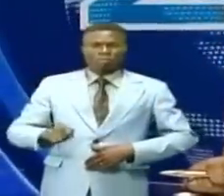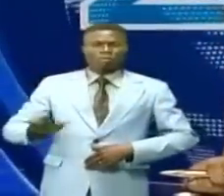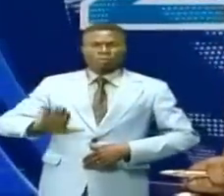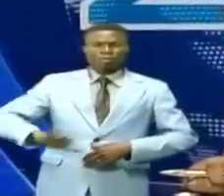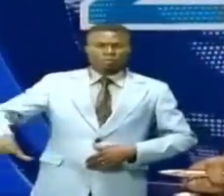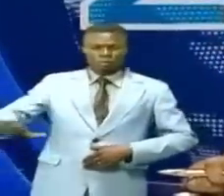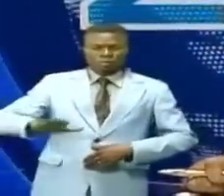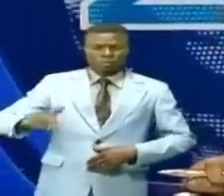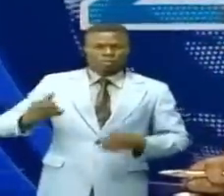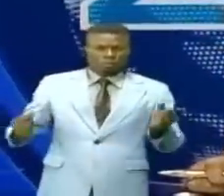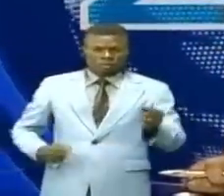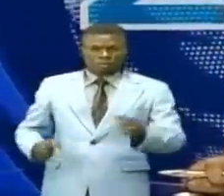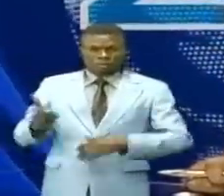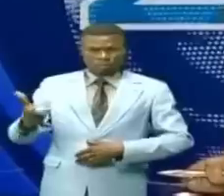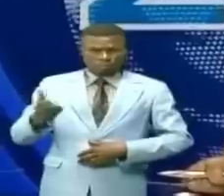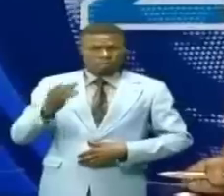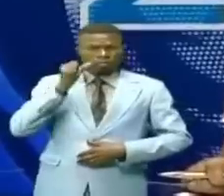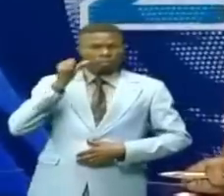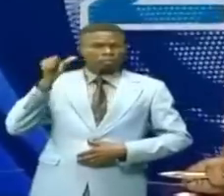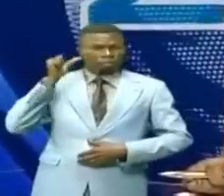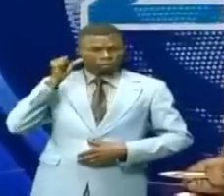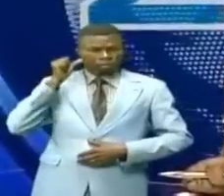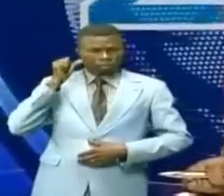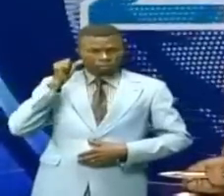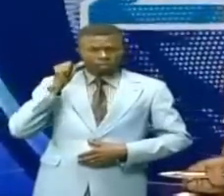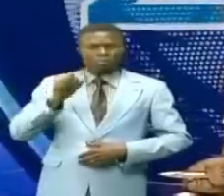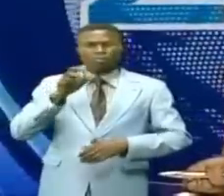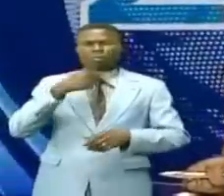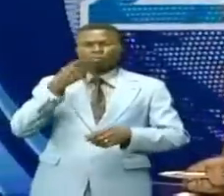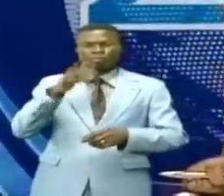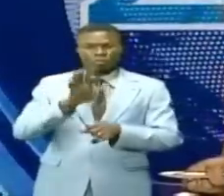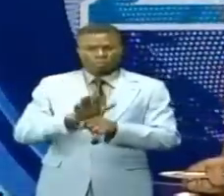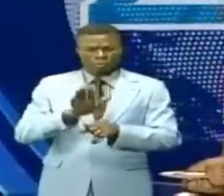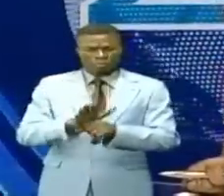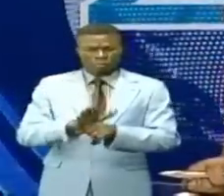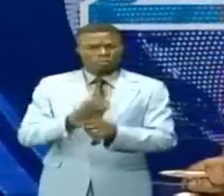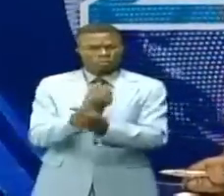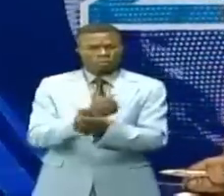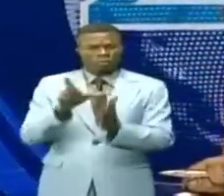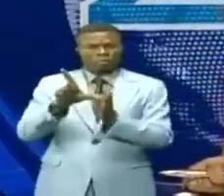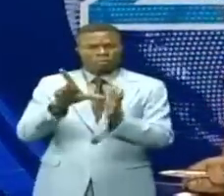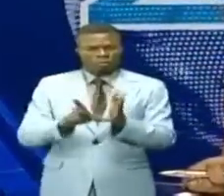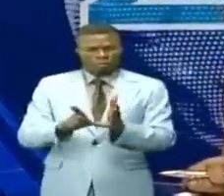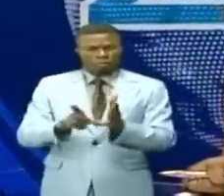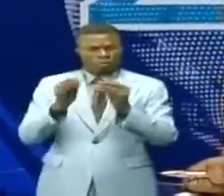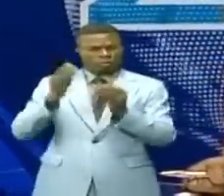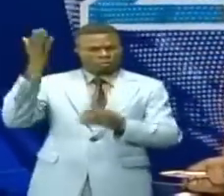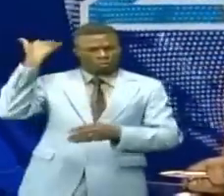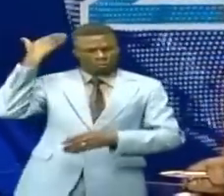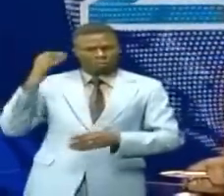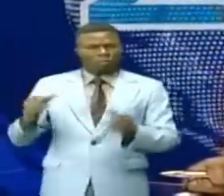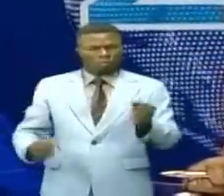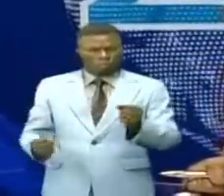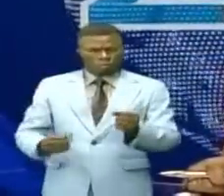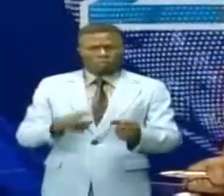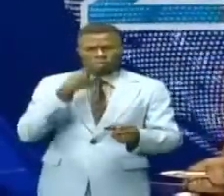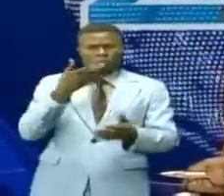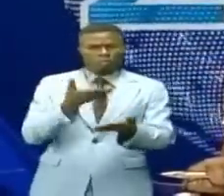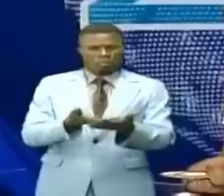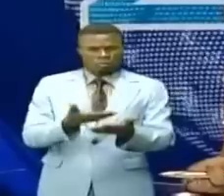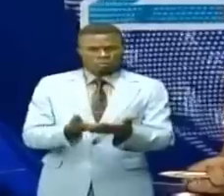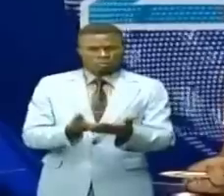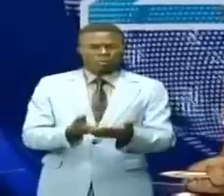du président angolais. C'était hier. La mise en application effective de la feuille de route de Luanda était au cœur des